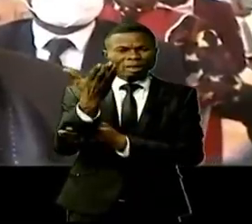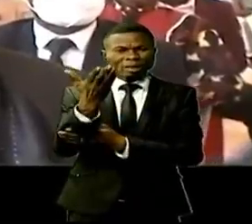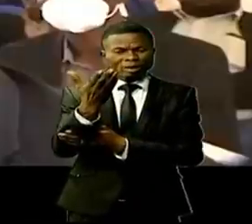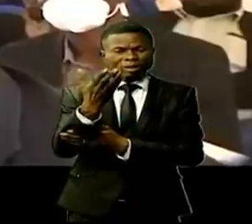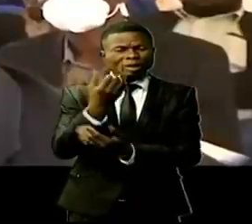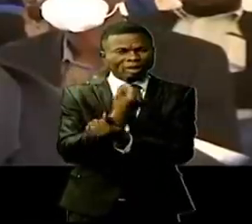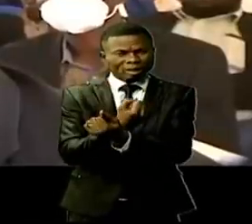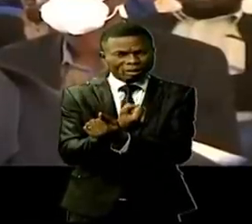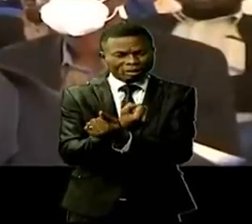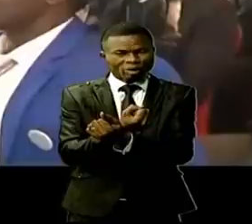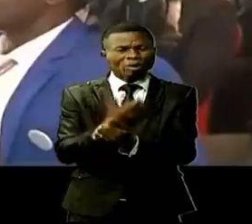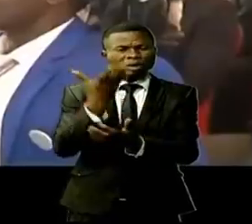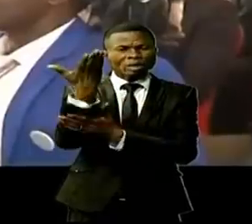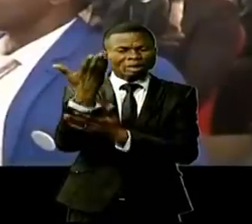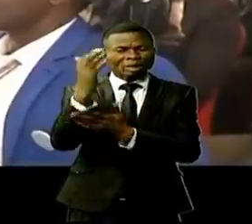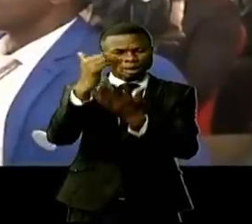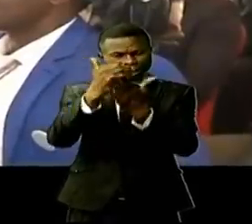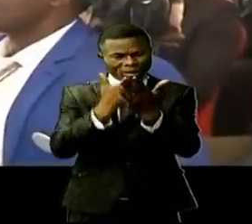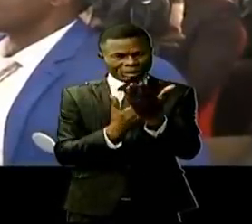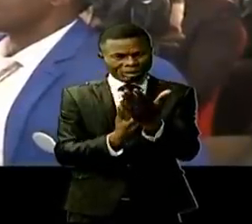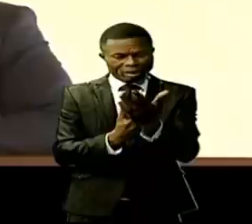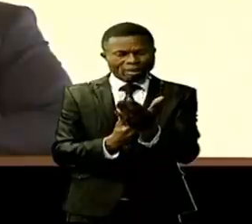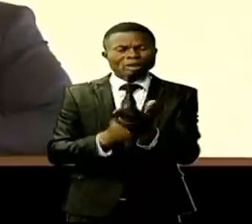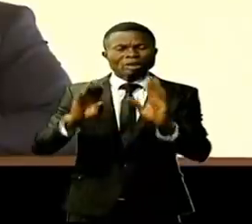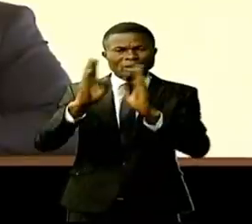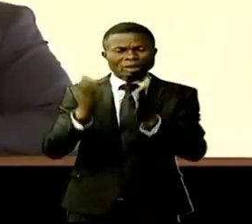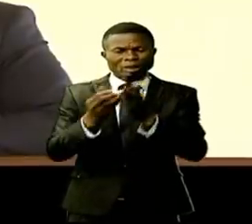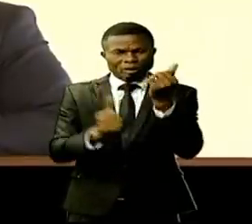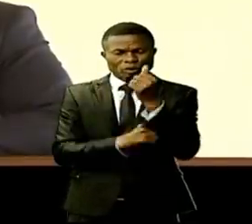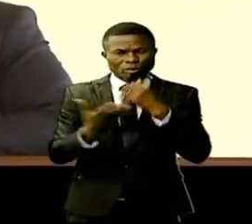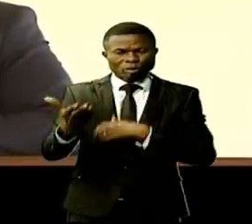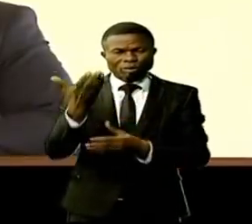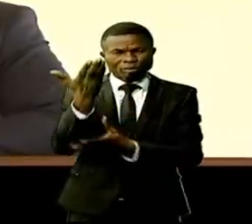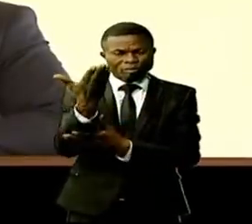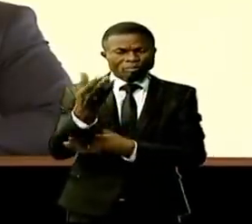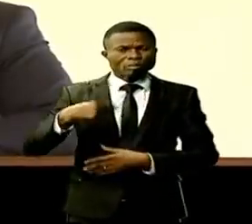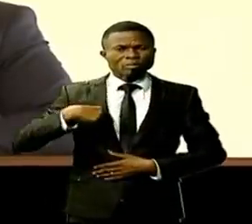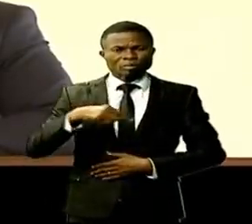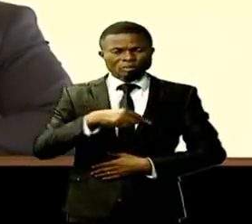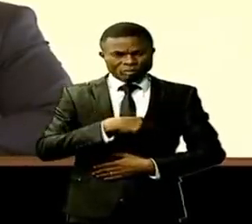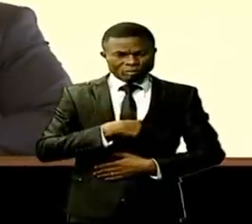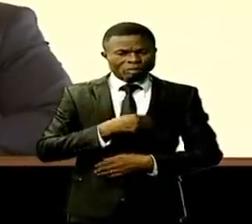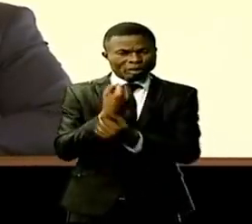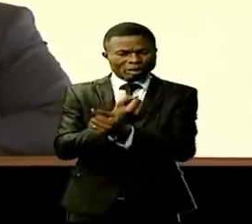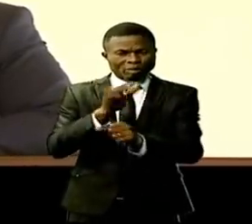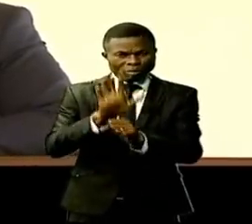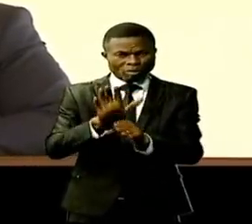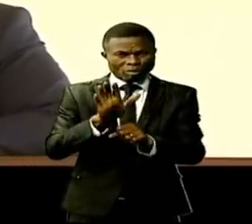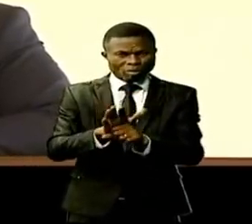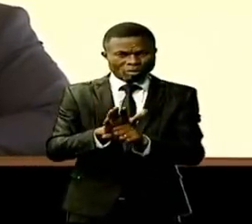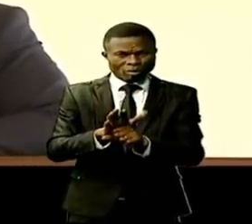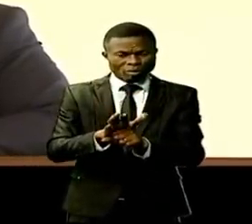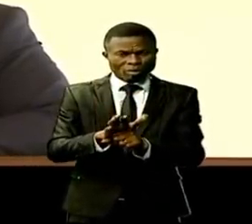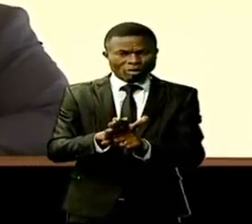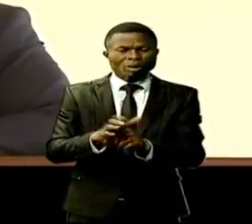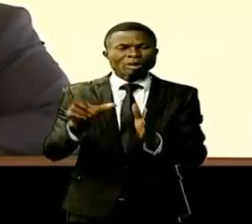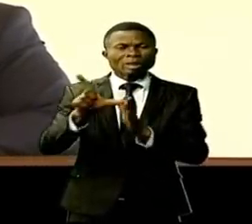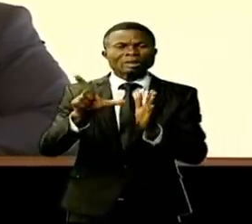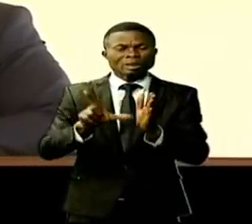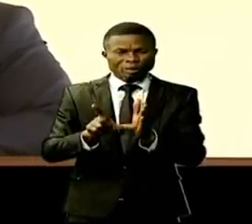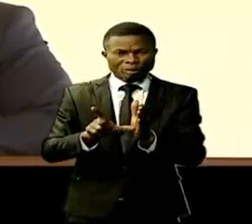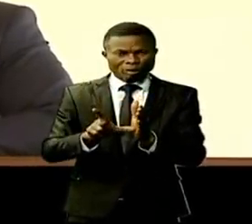strict respect des recommandations formulées par le participant. Je vous invite au strict respect de la